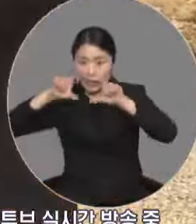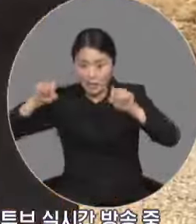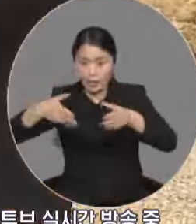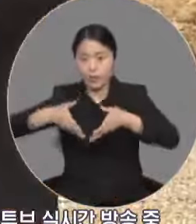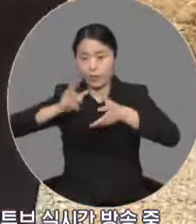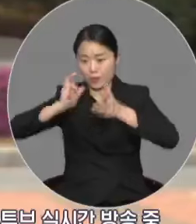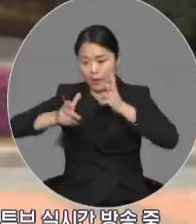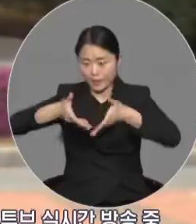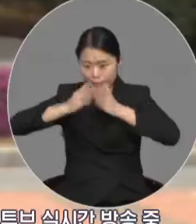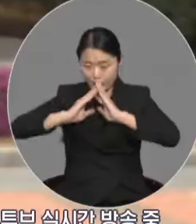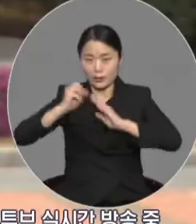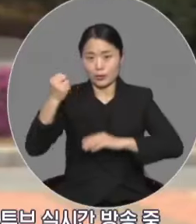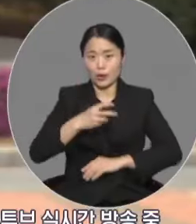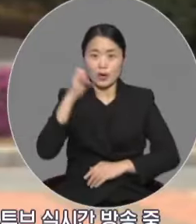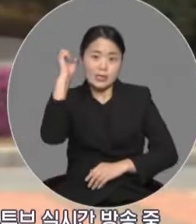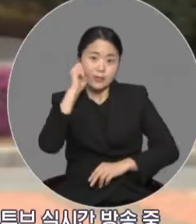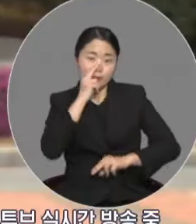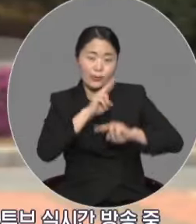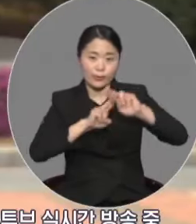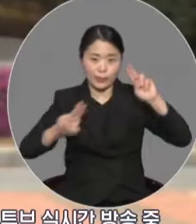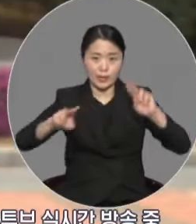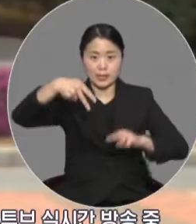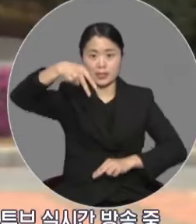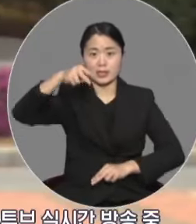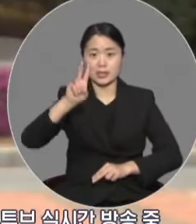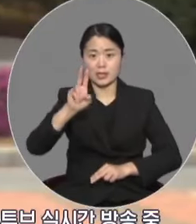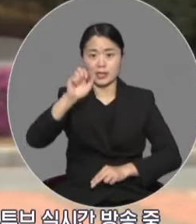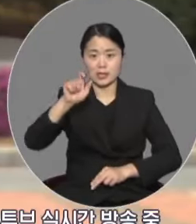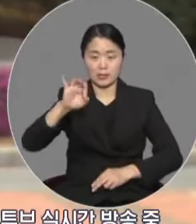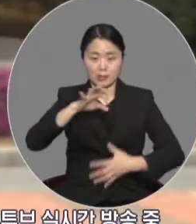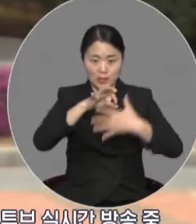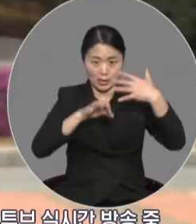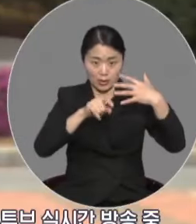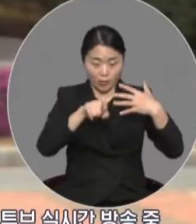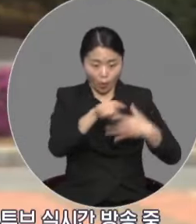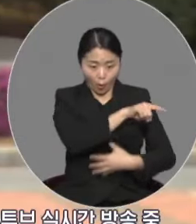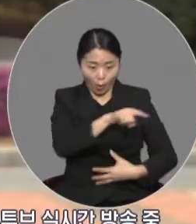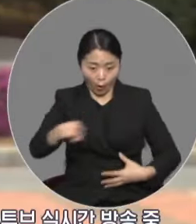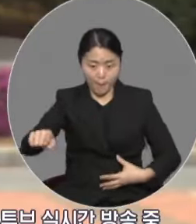프로젝트까지. 울산시의 적극적인 친기업 행정이 기업의